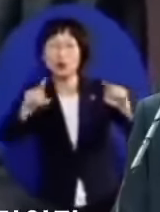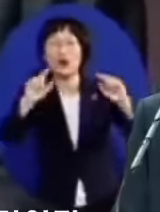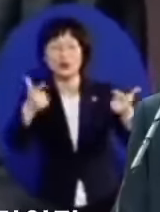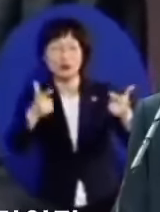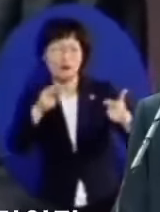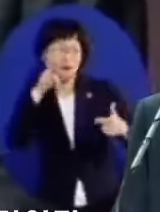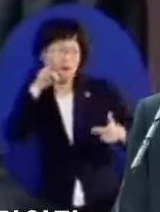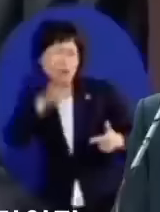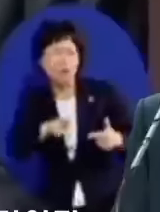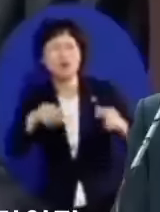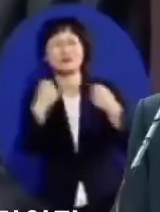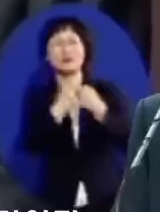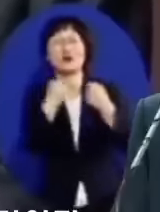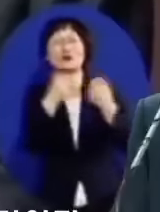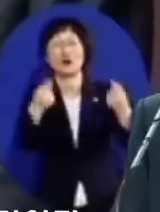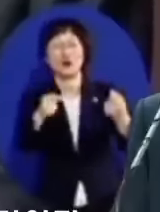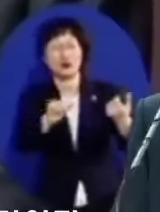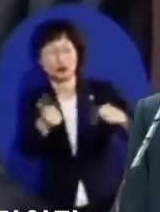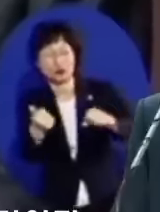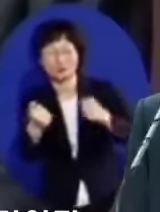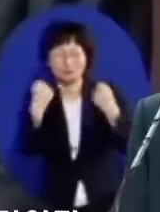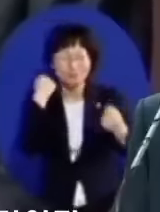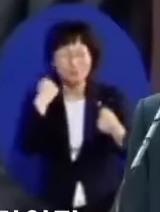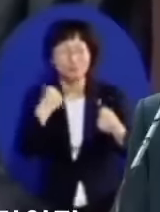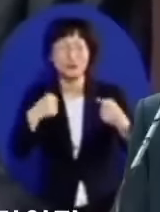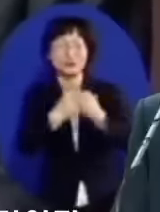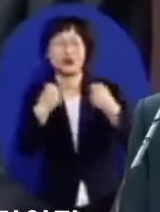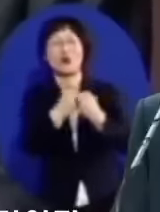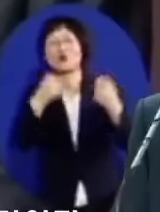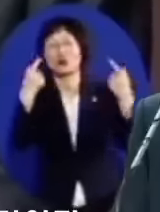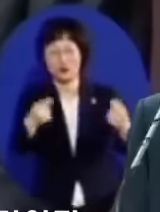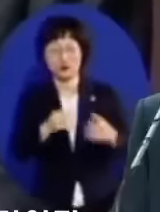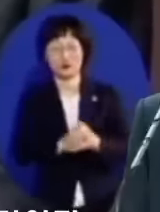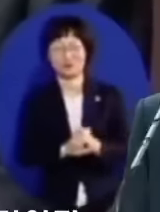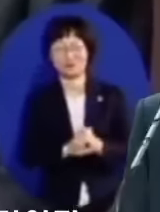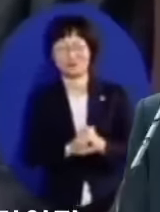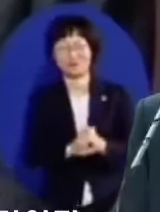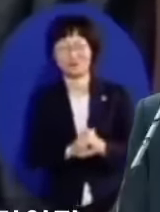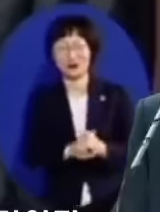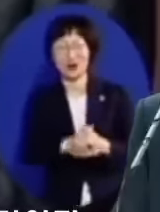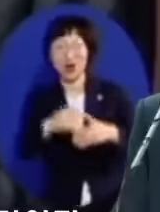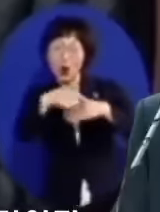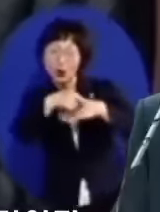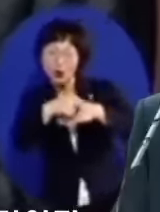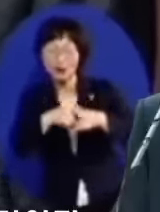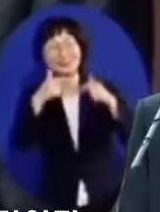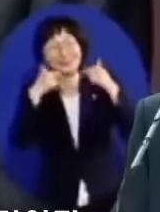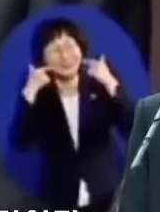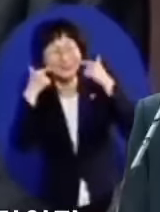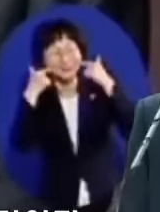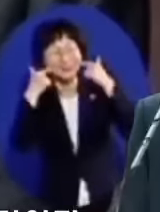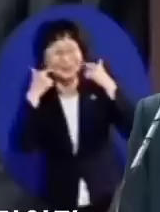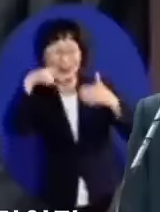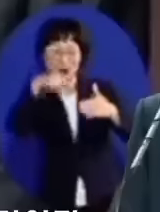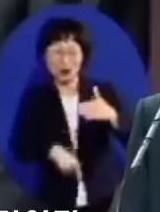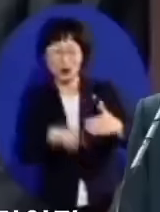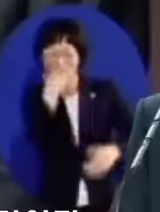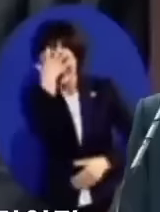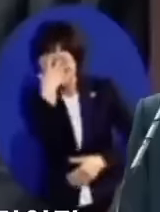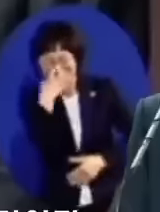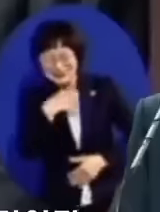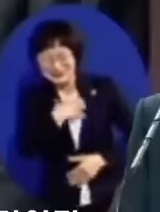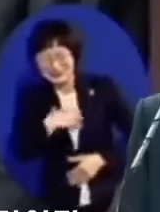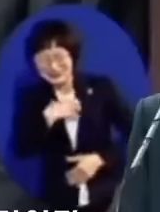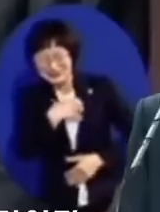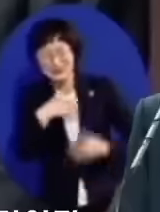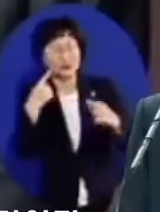살벌한 싸움입니다. 죽기 아니면 살기로 싸움을 하는 것입니다. 겉으로는 웃지만은 속으로는 찡그리고 고통을 당하고